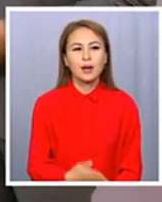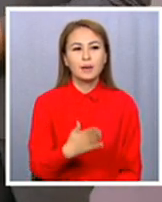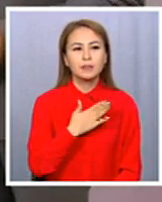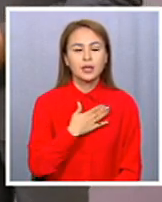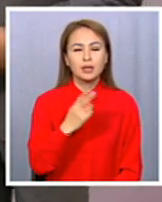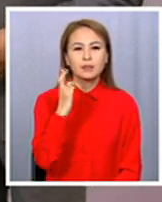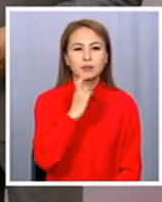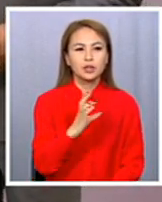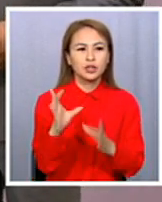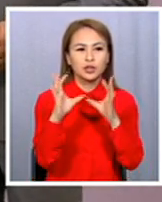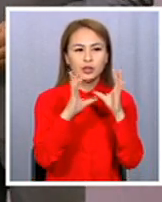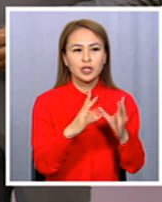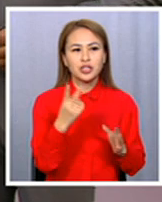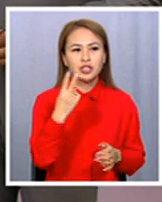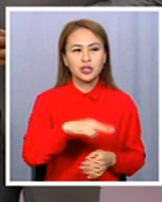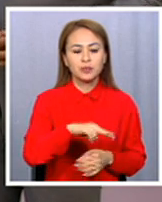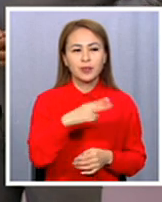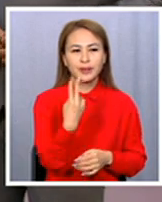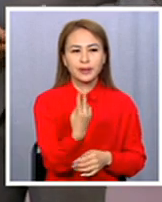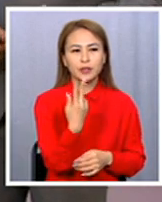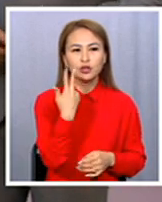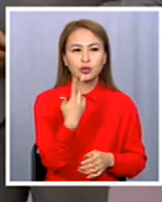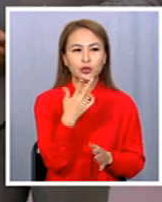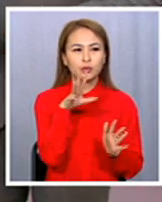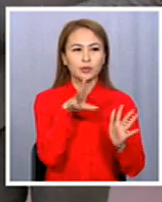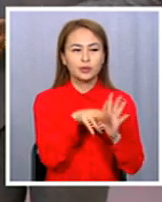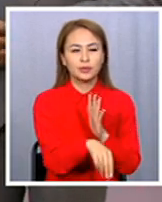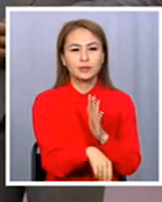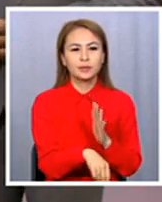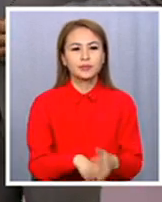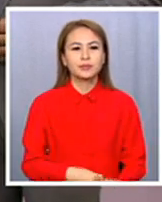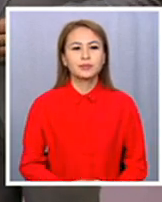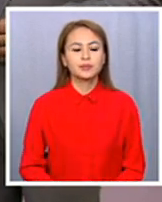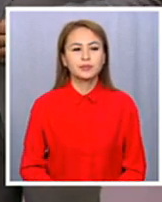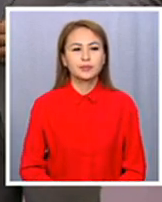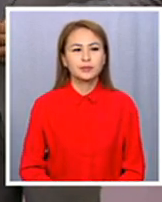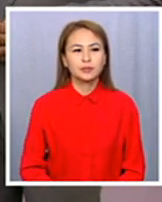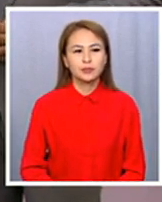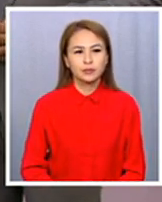жиынына 22 мен 3 элементін алдым.